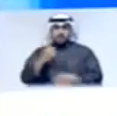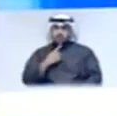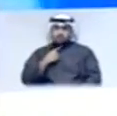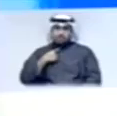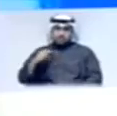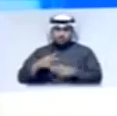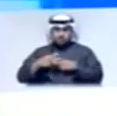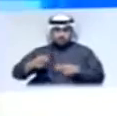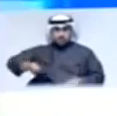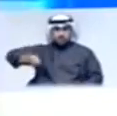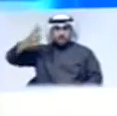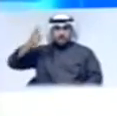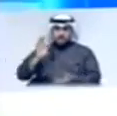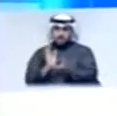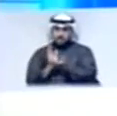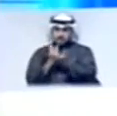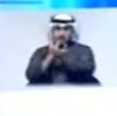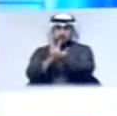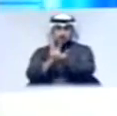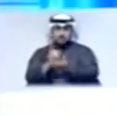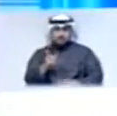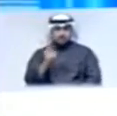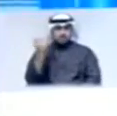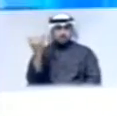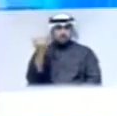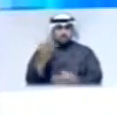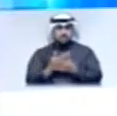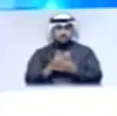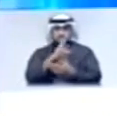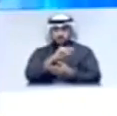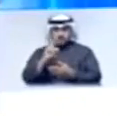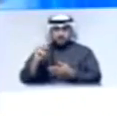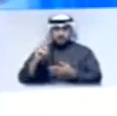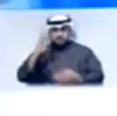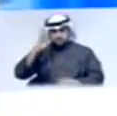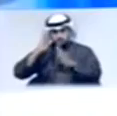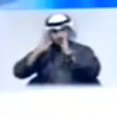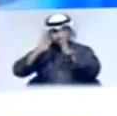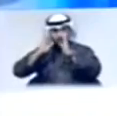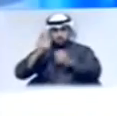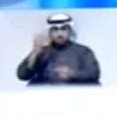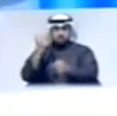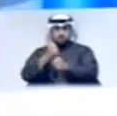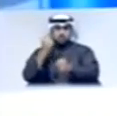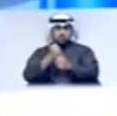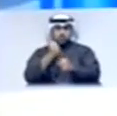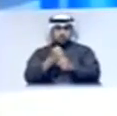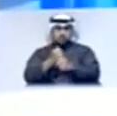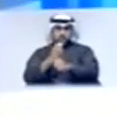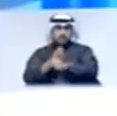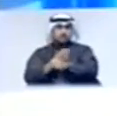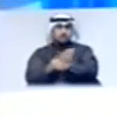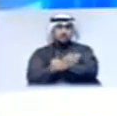به، مبينا أن تكريم أسرة الشهيد ما هو إلا إيمانا وعرفانا بما قدمه من عمل دؤوب وجهود